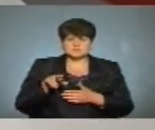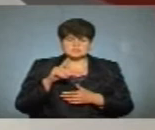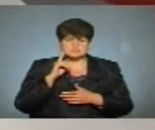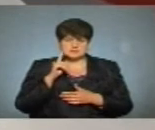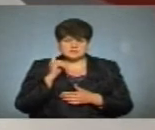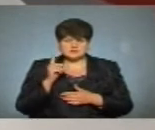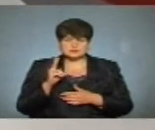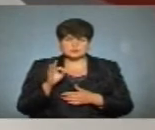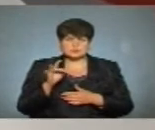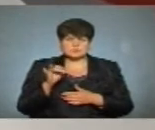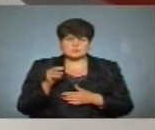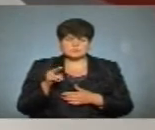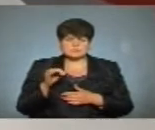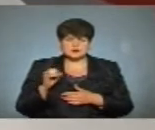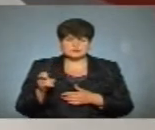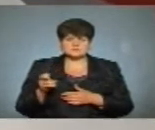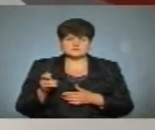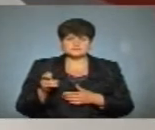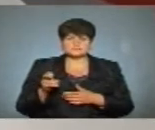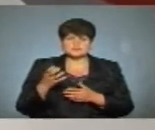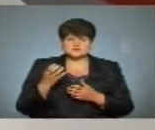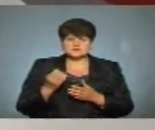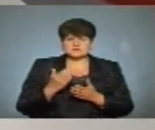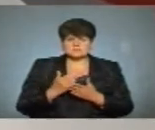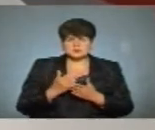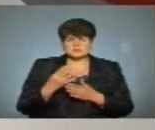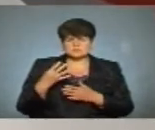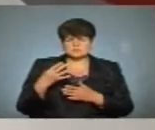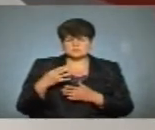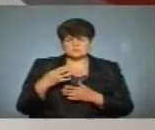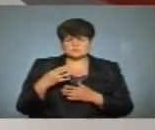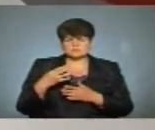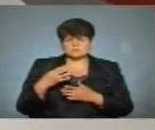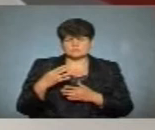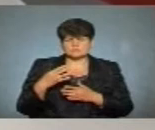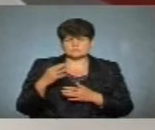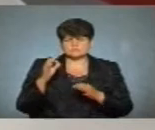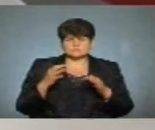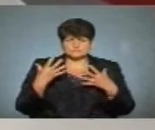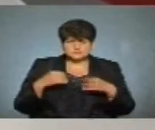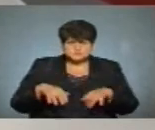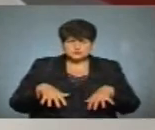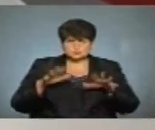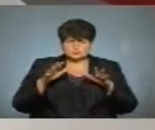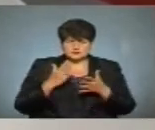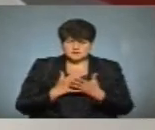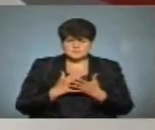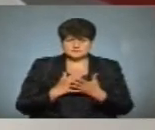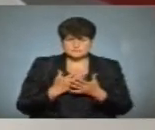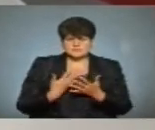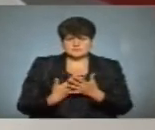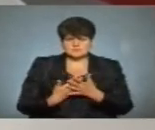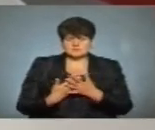по Коробцю і по наступному селу ще маємо десь 40 угідь, які вже є підтоплені. І